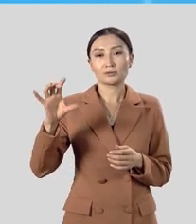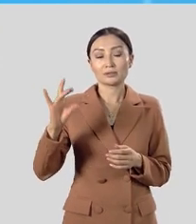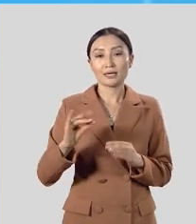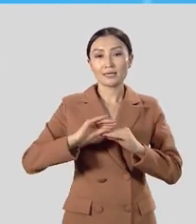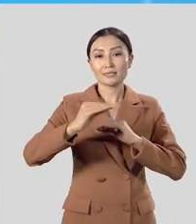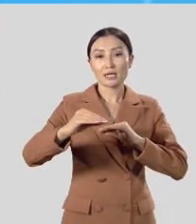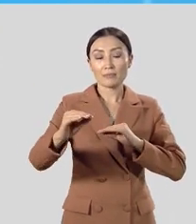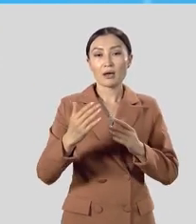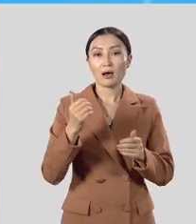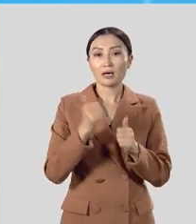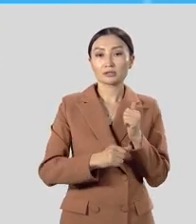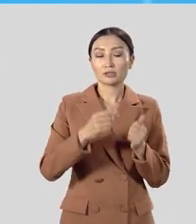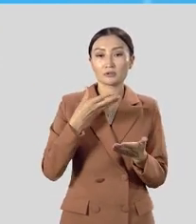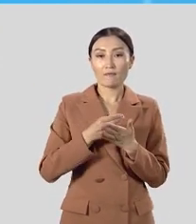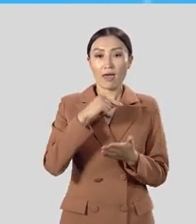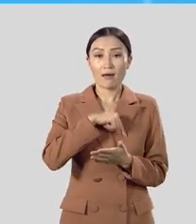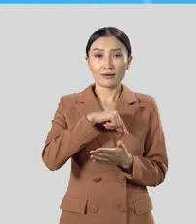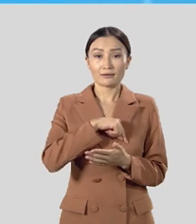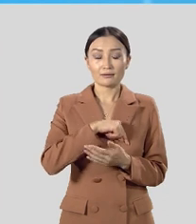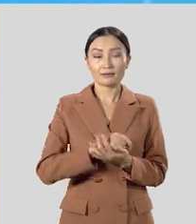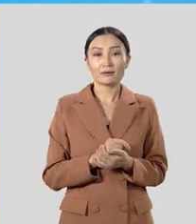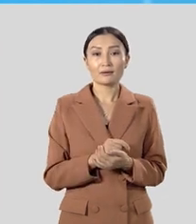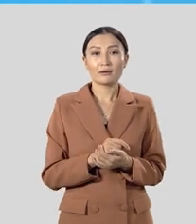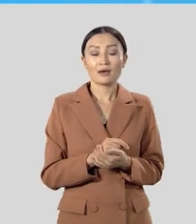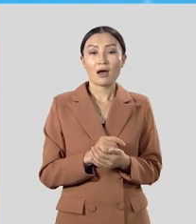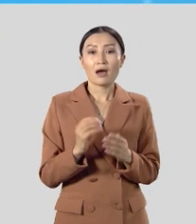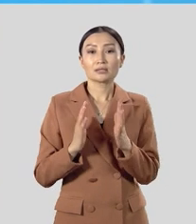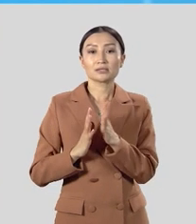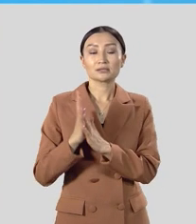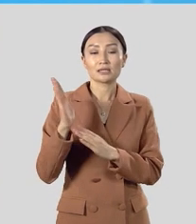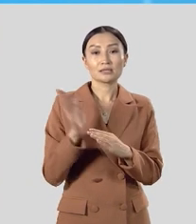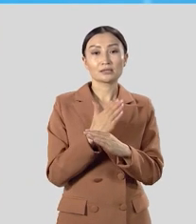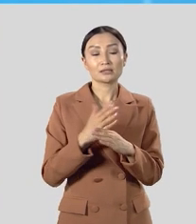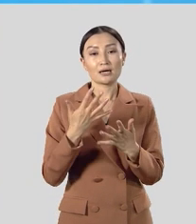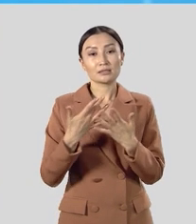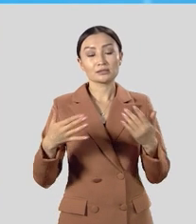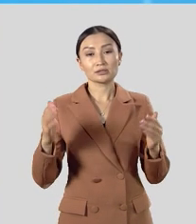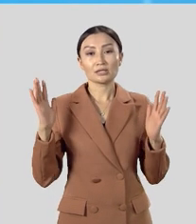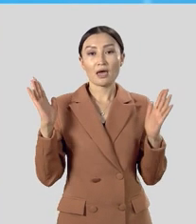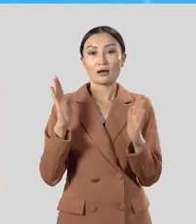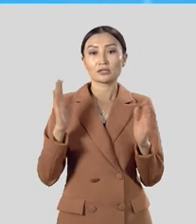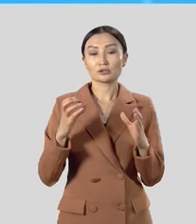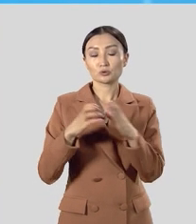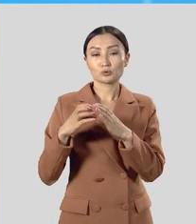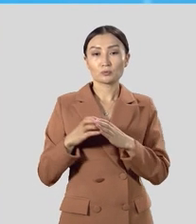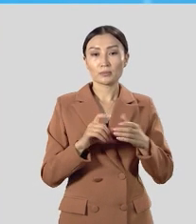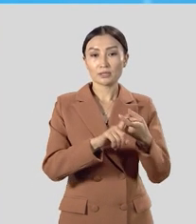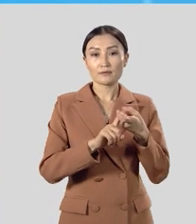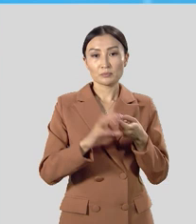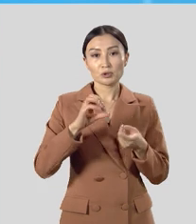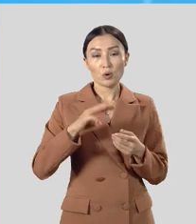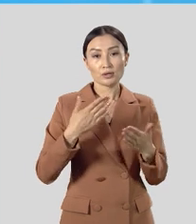тип имеет свои характерные черты. Итак, растения делятся на различные экологические группы в зависимости